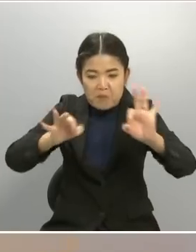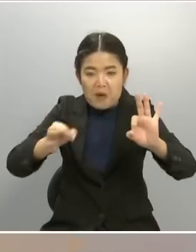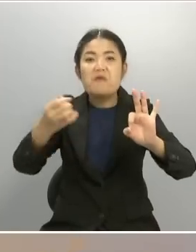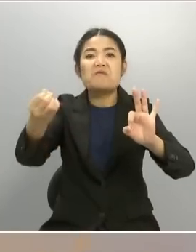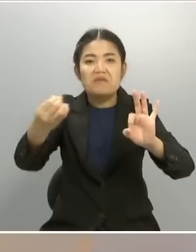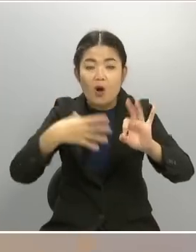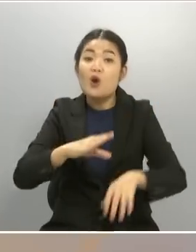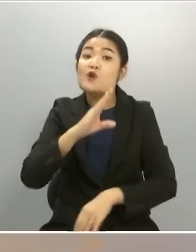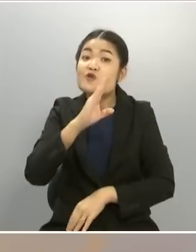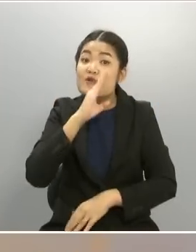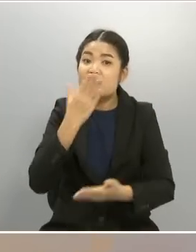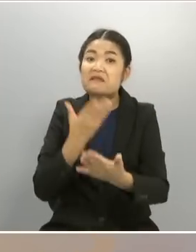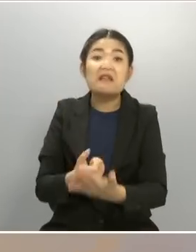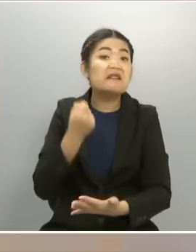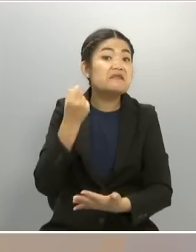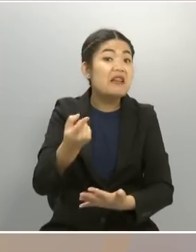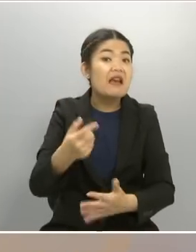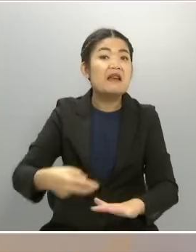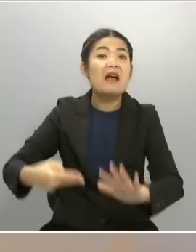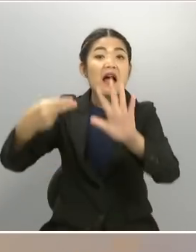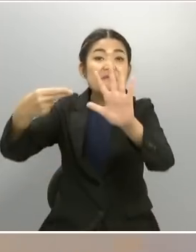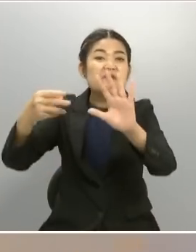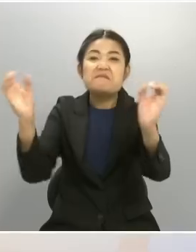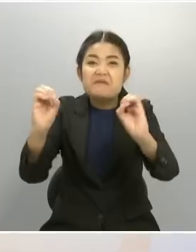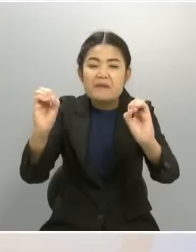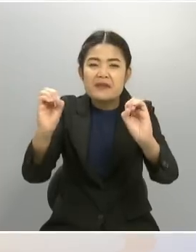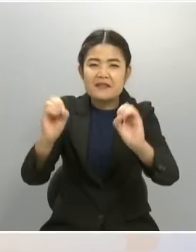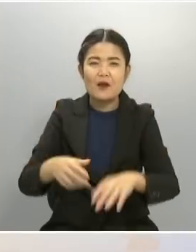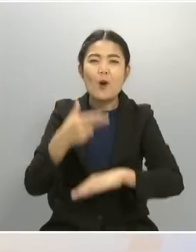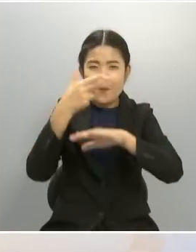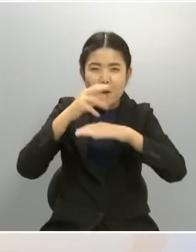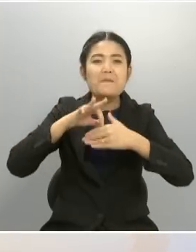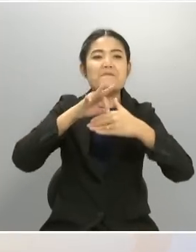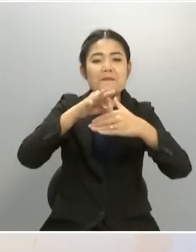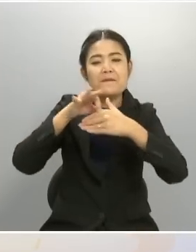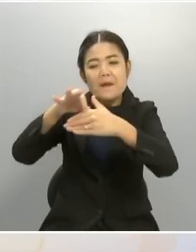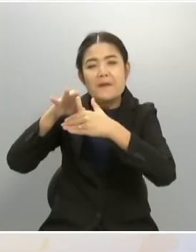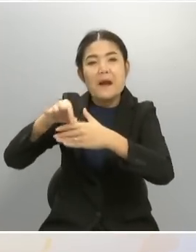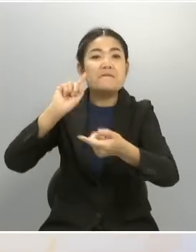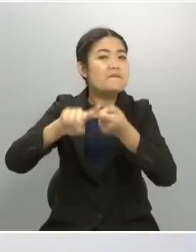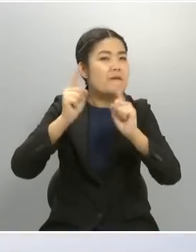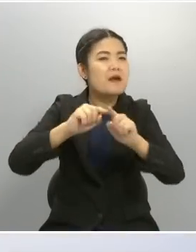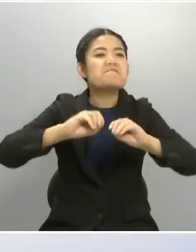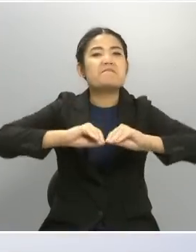ถ้าพี่ไม่จ่ายค่าคลิป 50,000บาทคลิปนี้จะถูกส่งต่อไปยังเพื่อนพี่ในอุดรธานีทั้ง